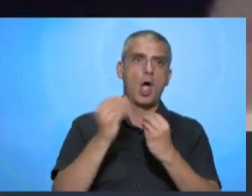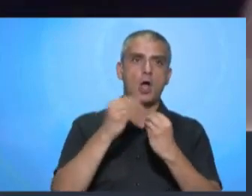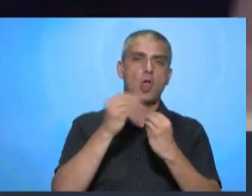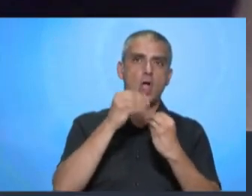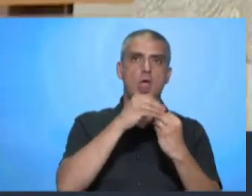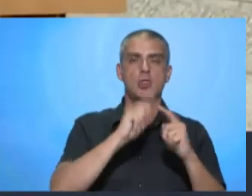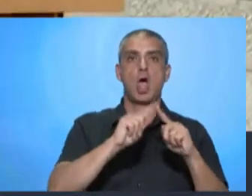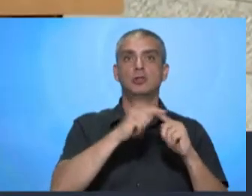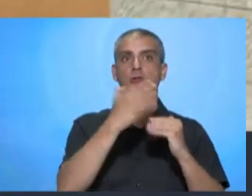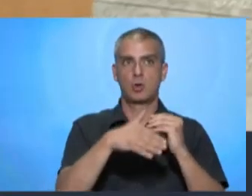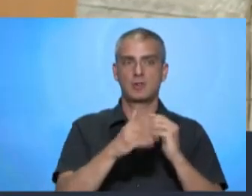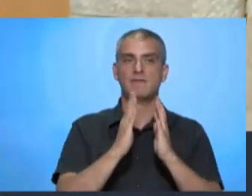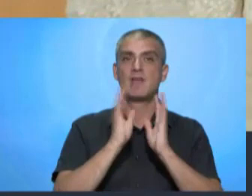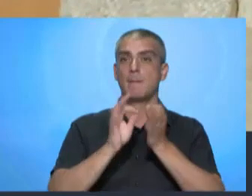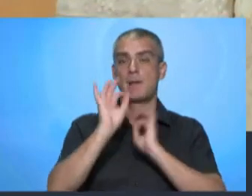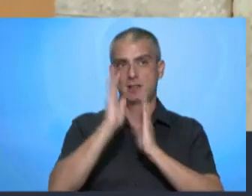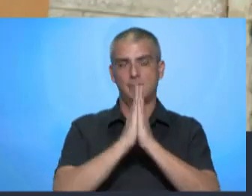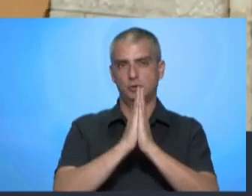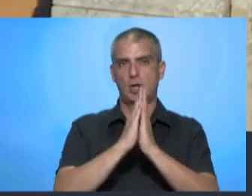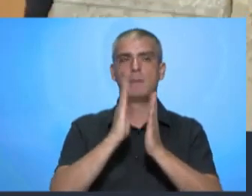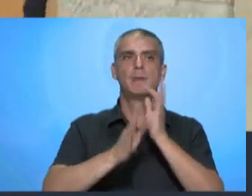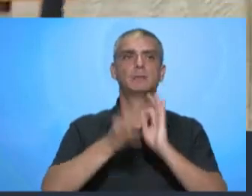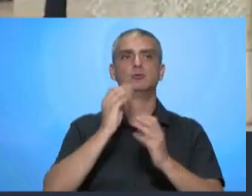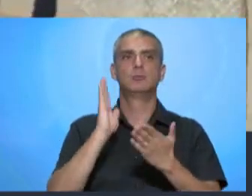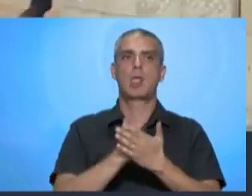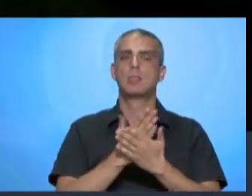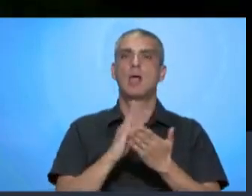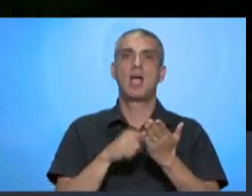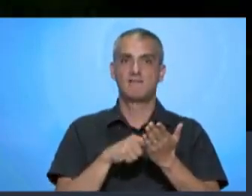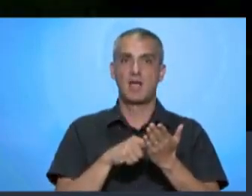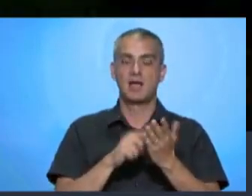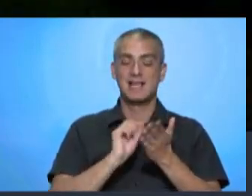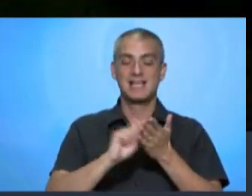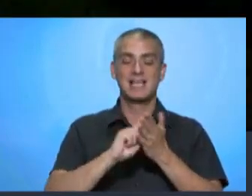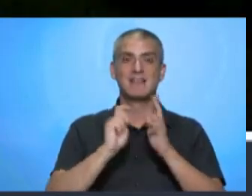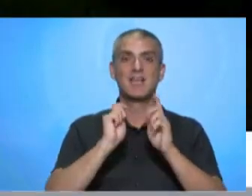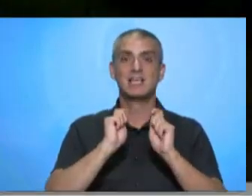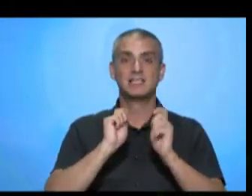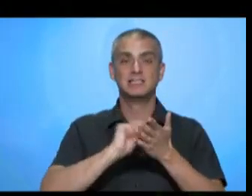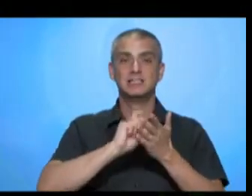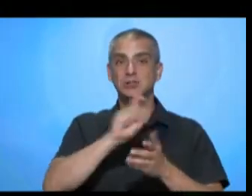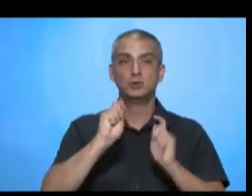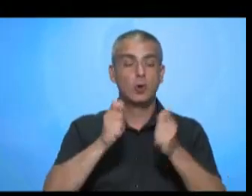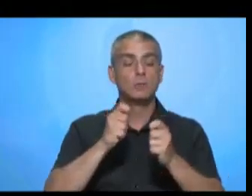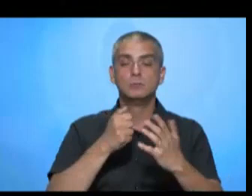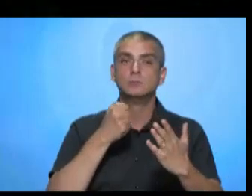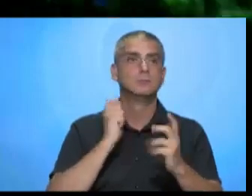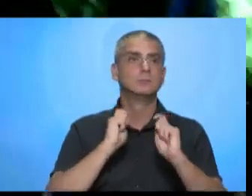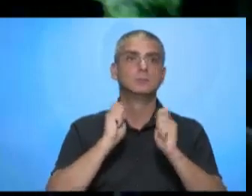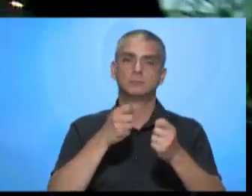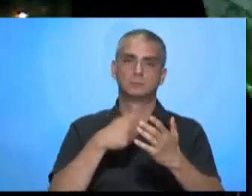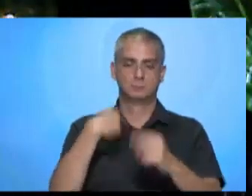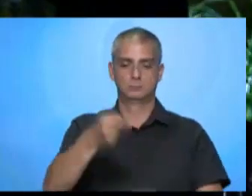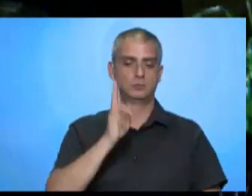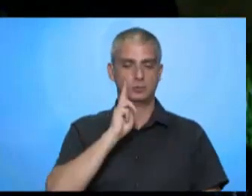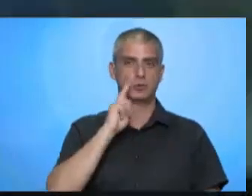האחרונים, ולבקשת פרקליטיהם קבע בית המשפט העליון כי כתבי האישום נגדם יוגשו לכל המאוחר ביום